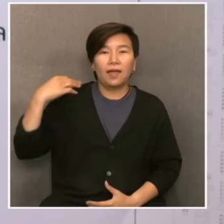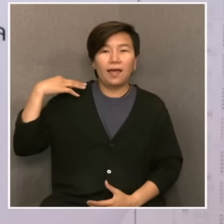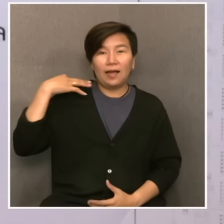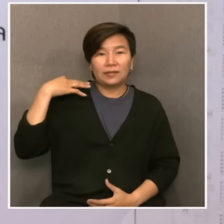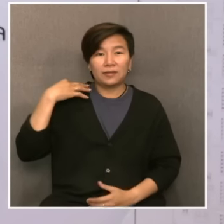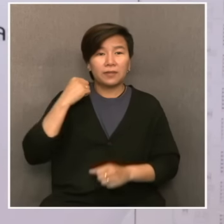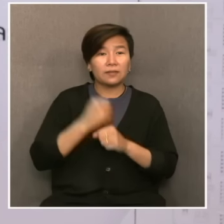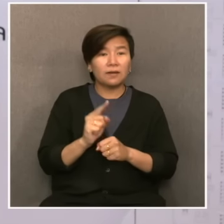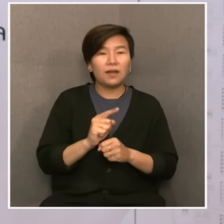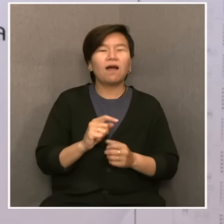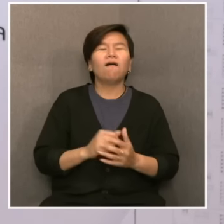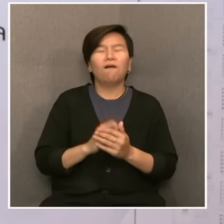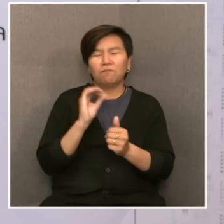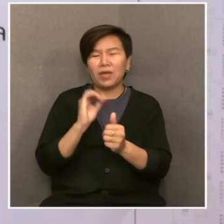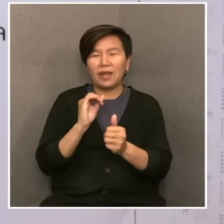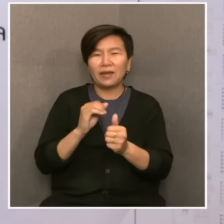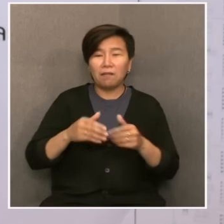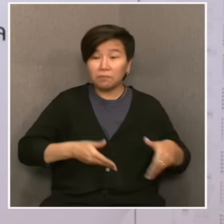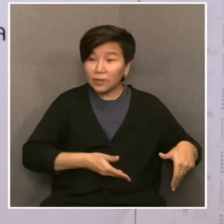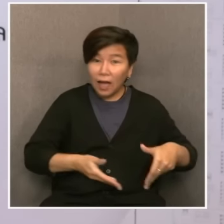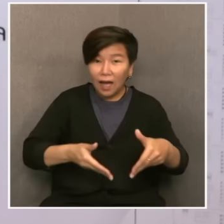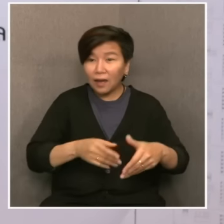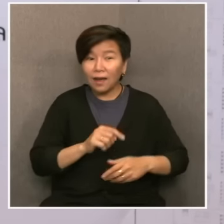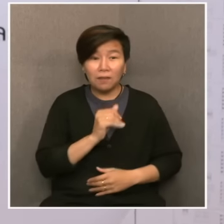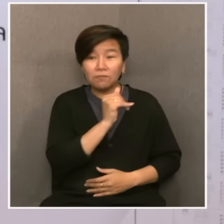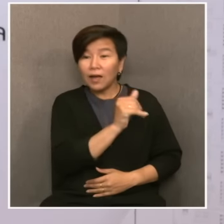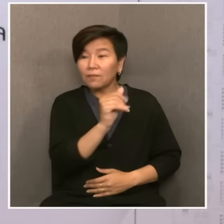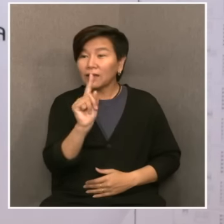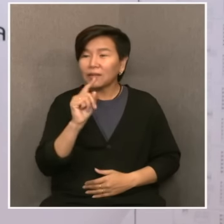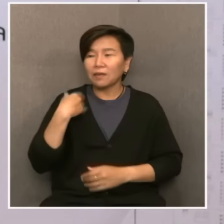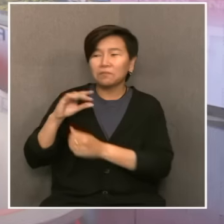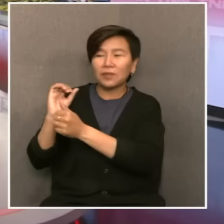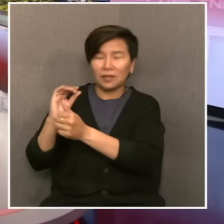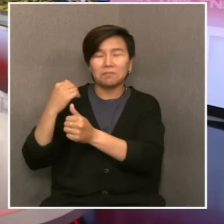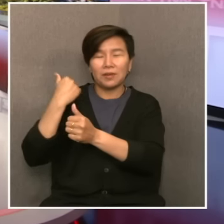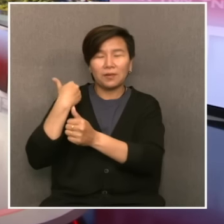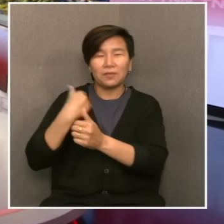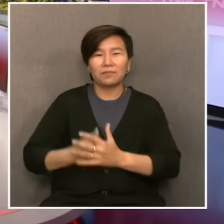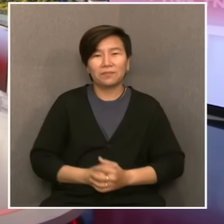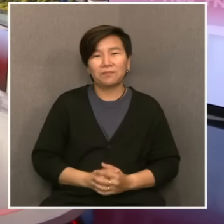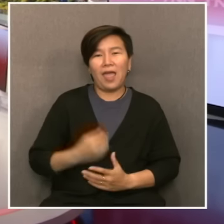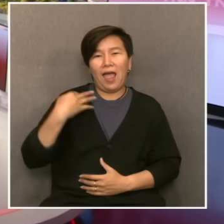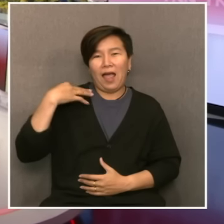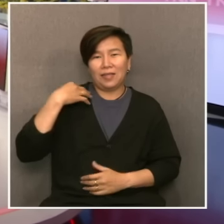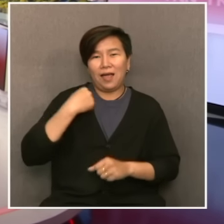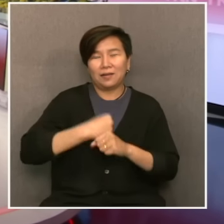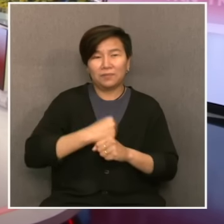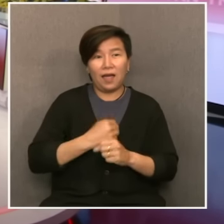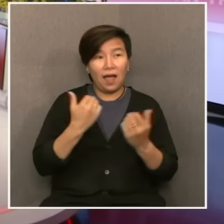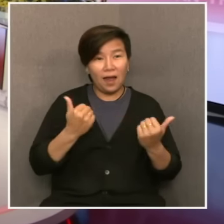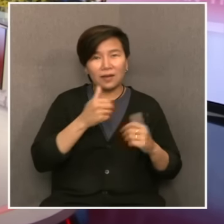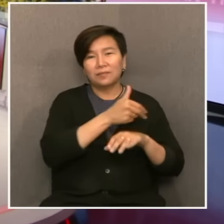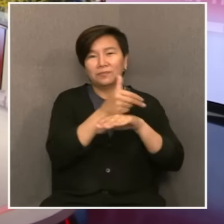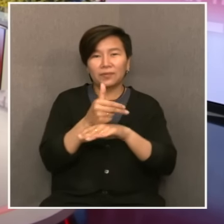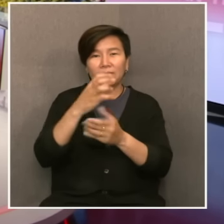การบอกเส้นทางแก่สมาชิกกับผู้สมัครสว.อีกด้วยค่ะและทั้งหมดนี้ก็คือภาพรวมจากอาคาร